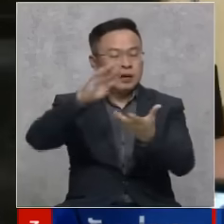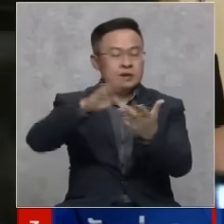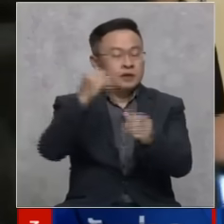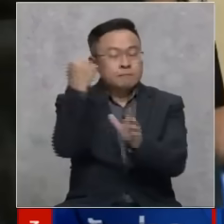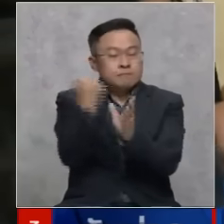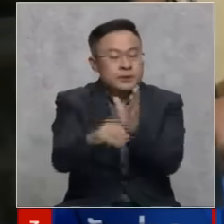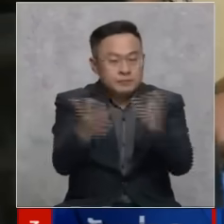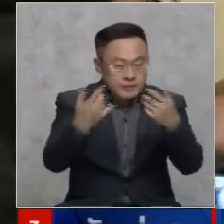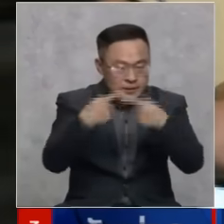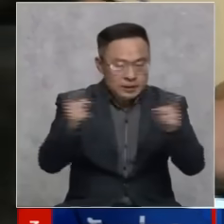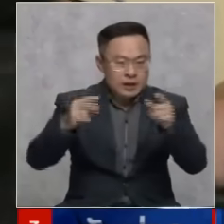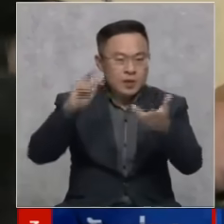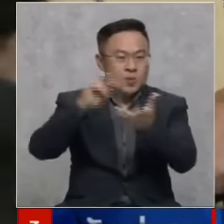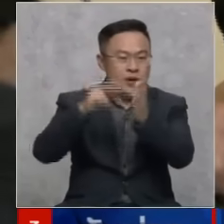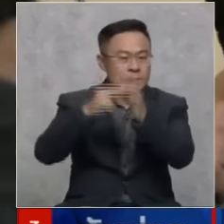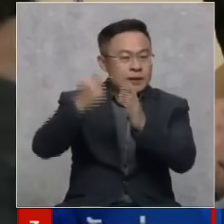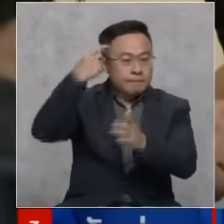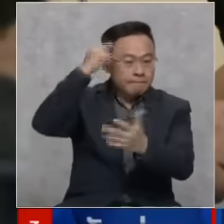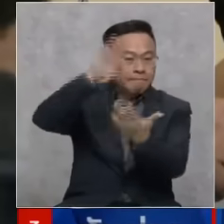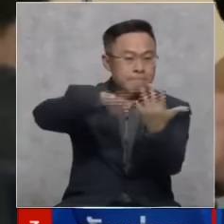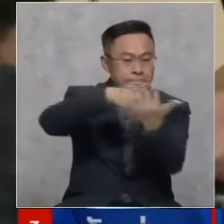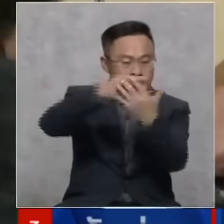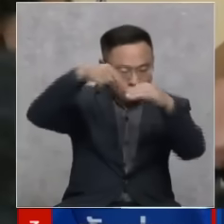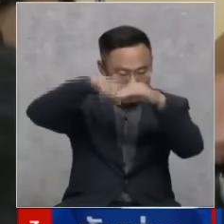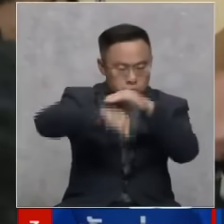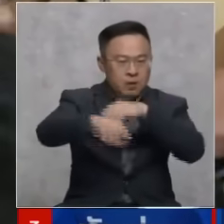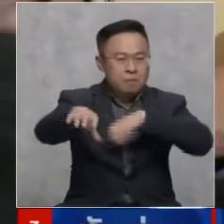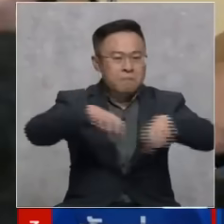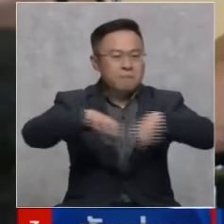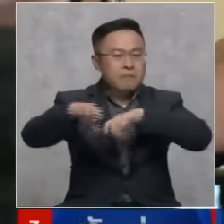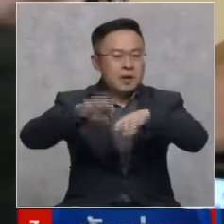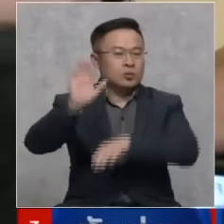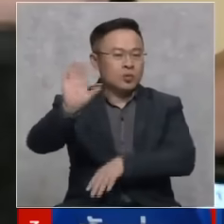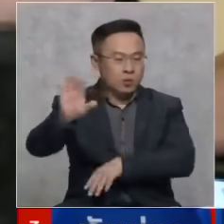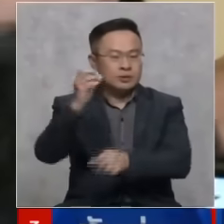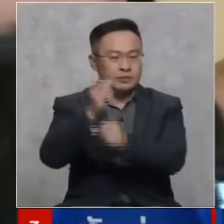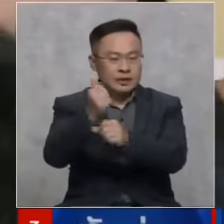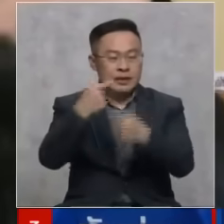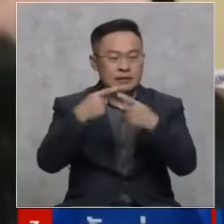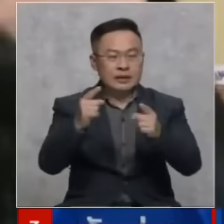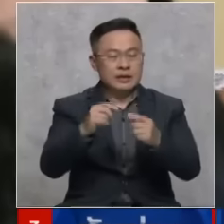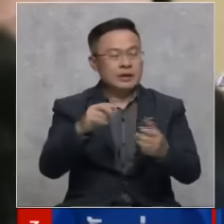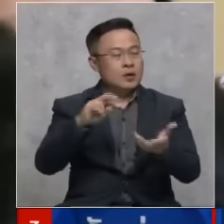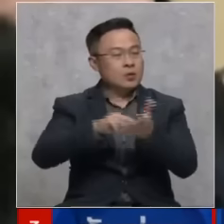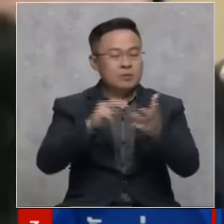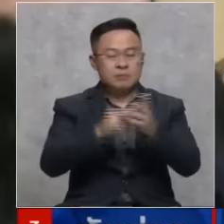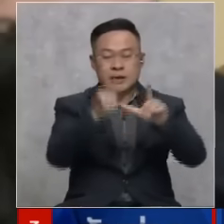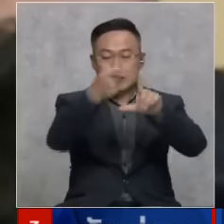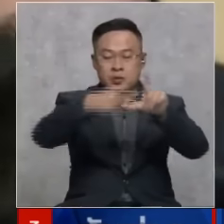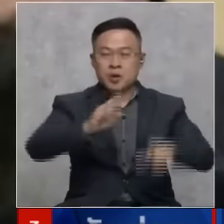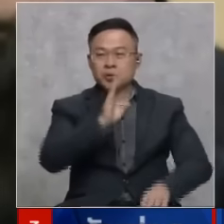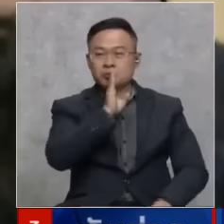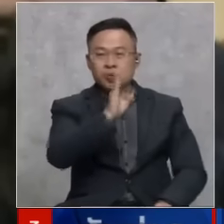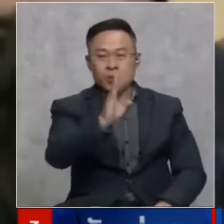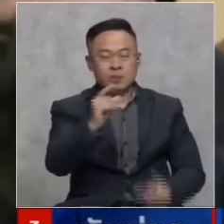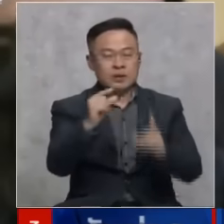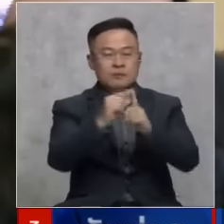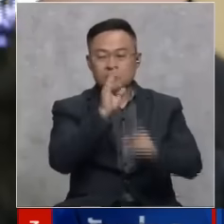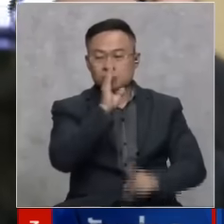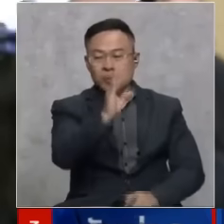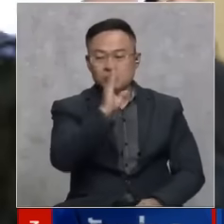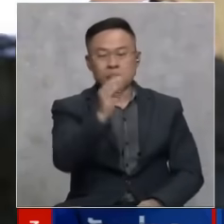ทำการเมืองใหม่ก็แค่คำพูดที่สวยหรูก็น่าจะแค่โฆษณาหาเสียงนะคะโอ้ตอบแบบนี้เลยคุณผู้ช